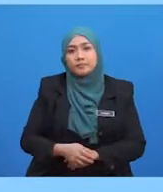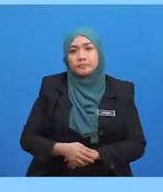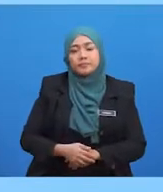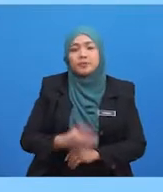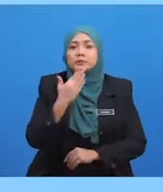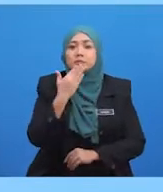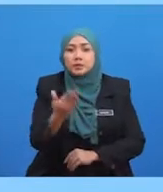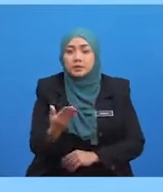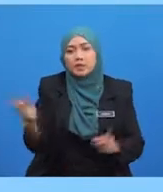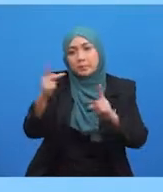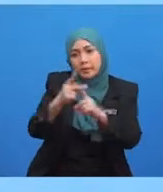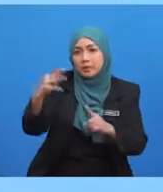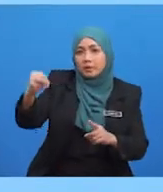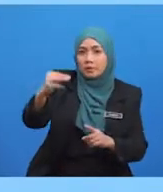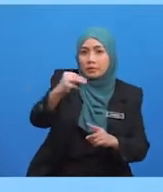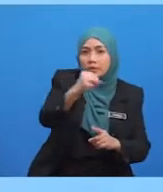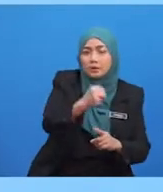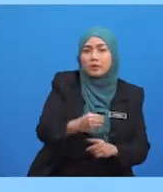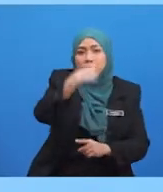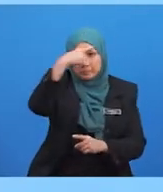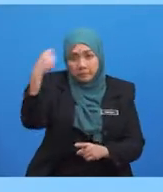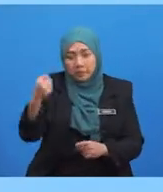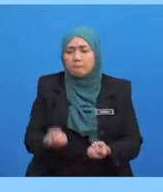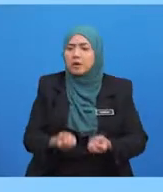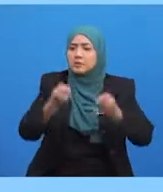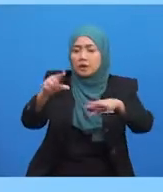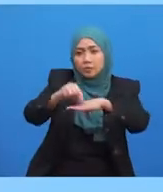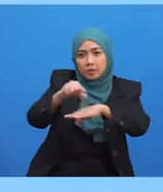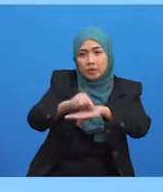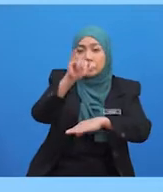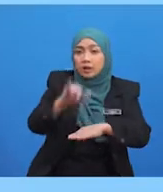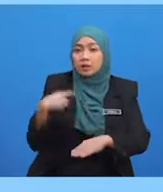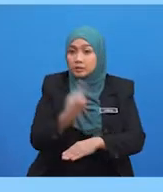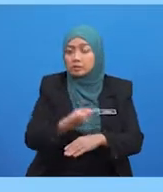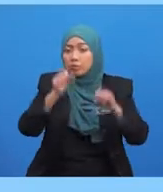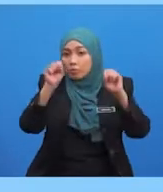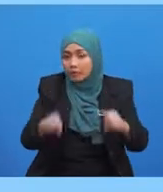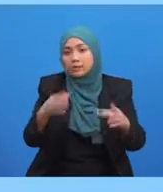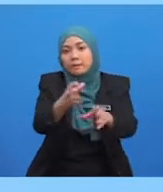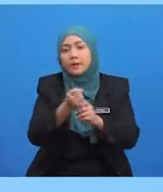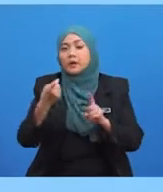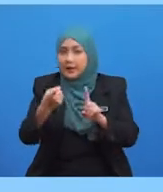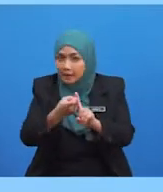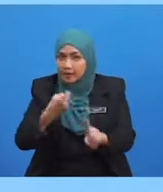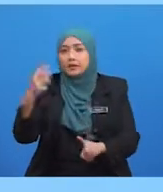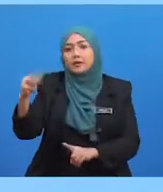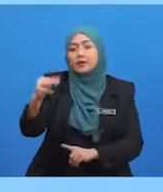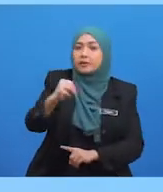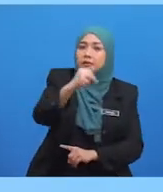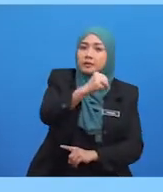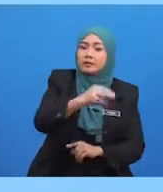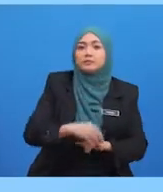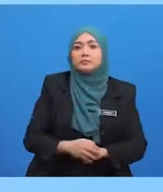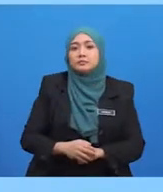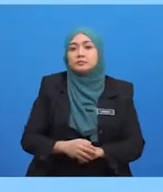kepada mikroorganisma kerana banyak kegunaan yang kita boleh perolehi darinya. Kita hendaklah